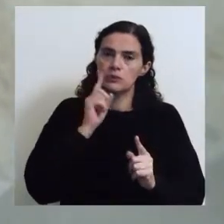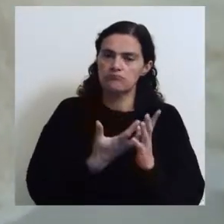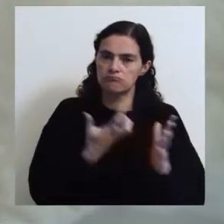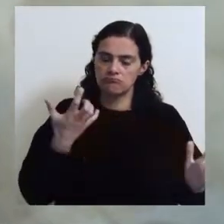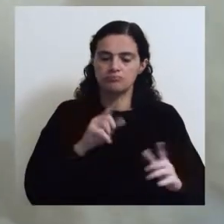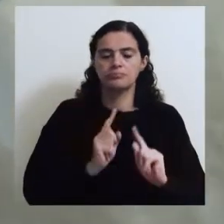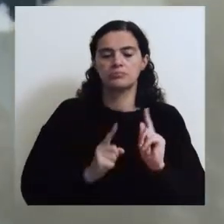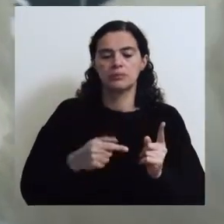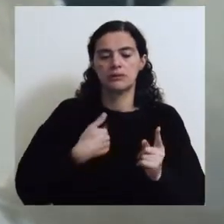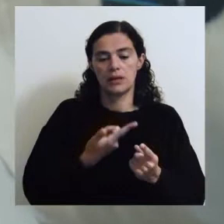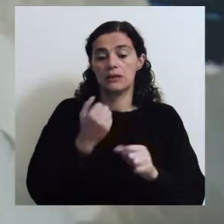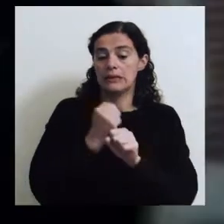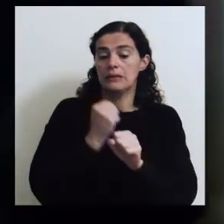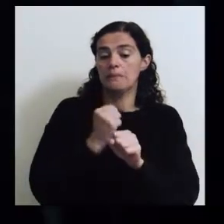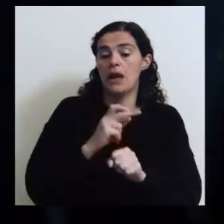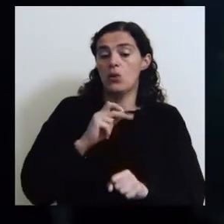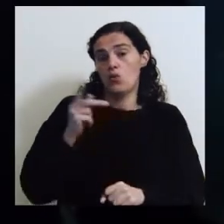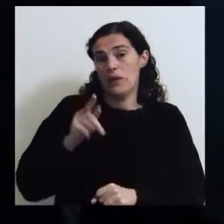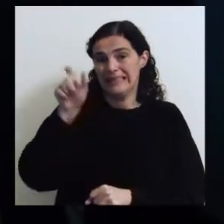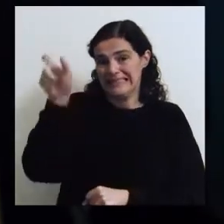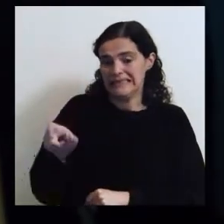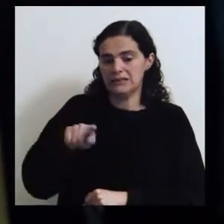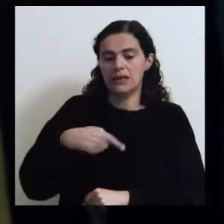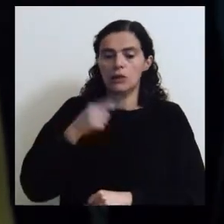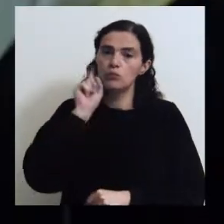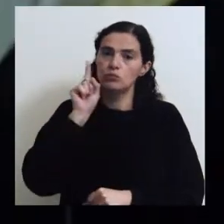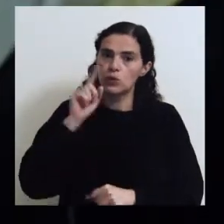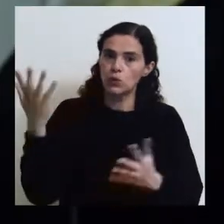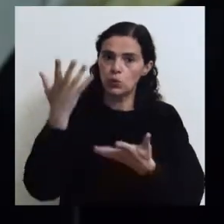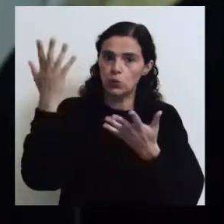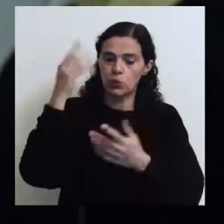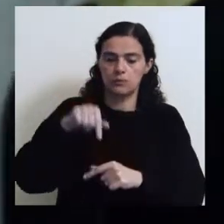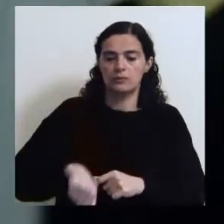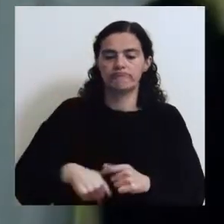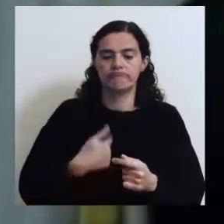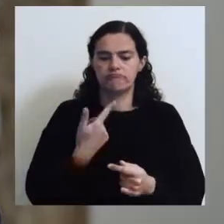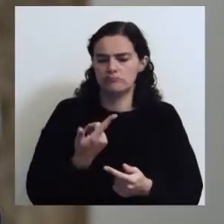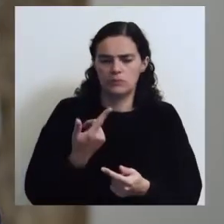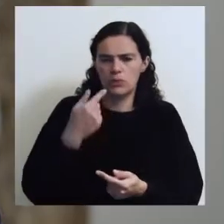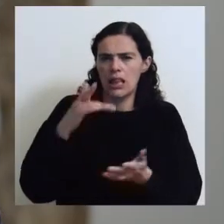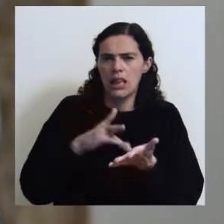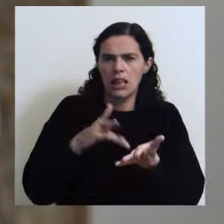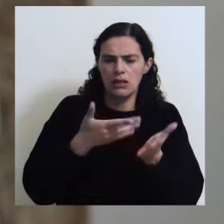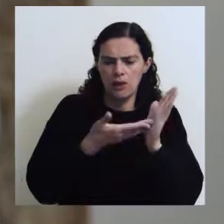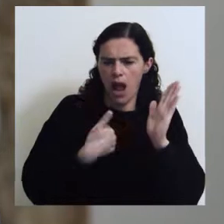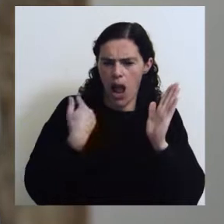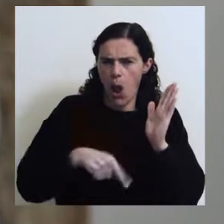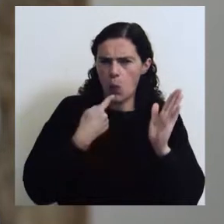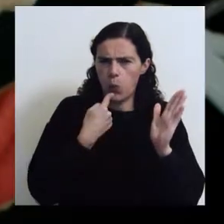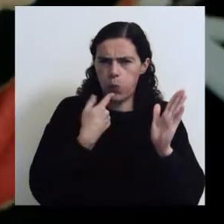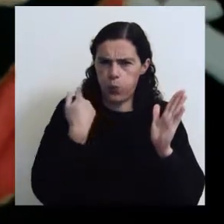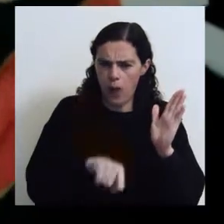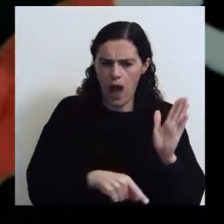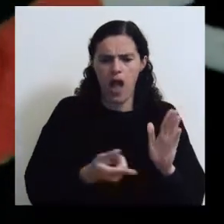de souligner que l'œuvre d'Alexander Klug est très importante. Elle compte une multitude de